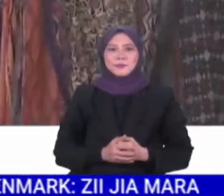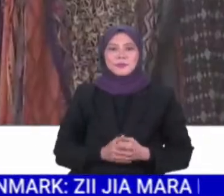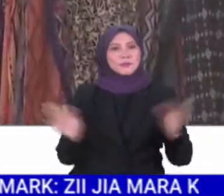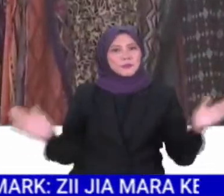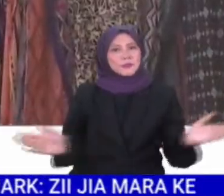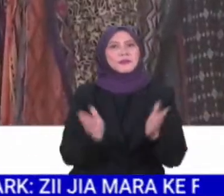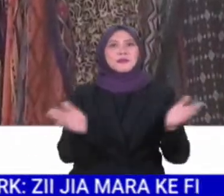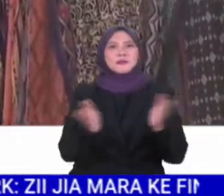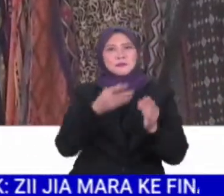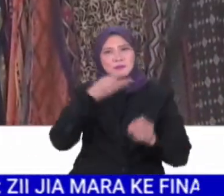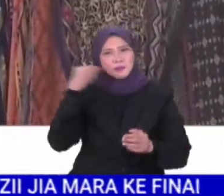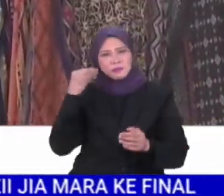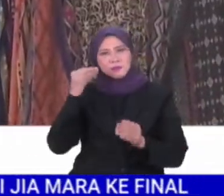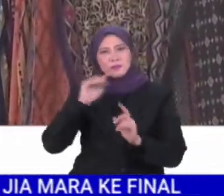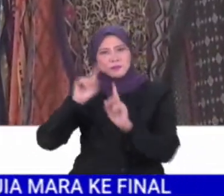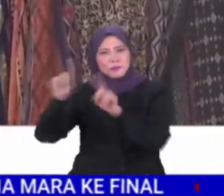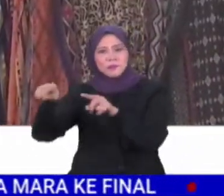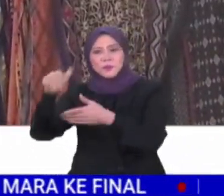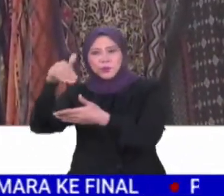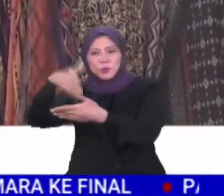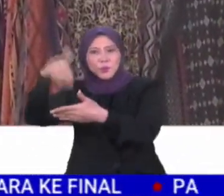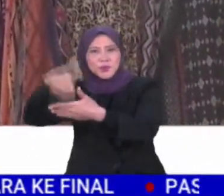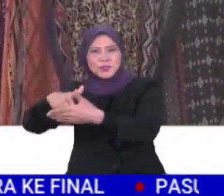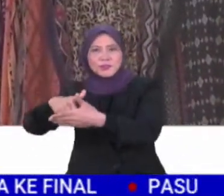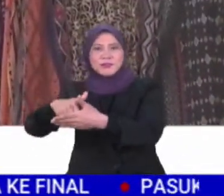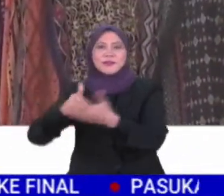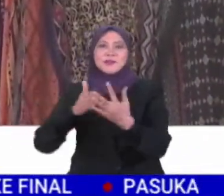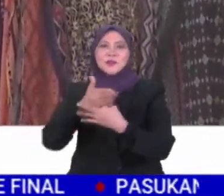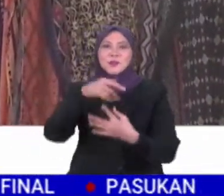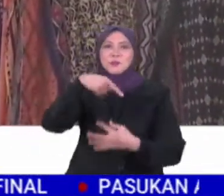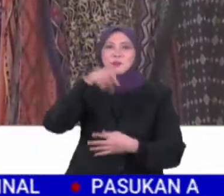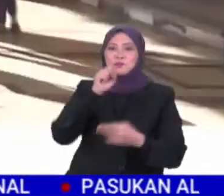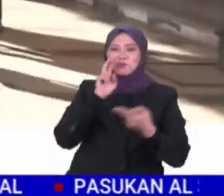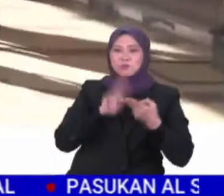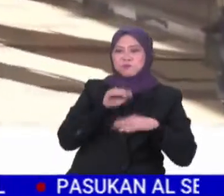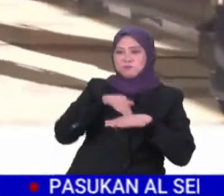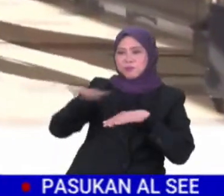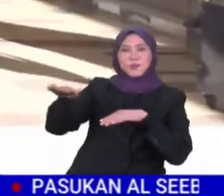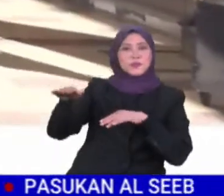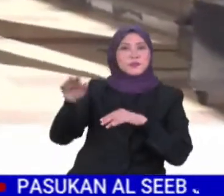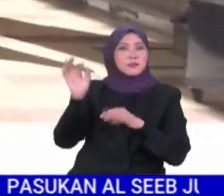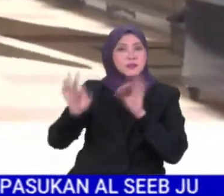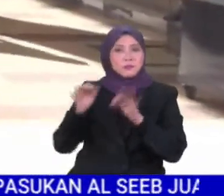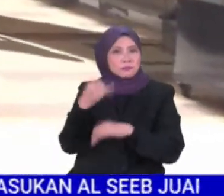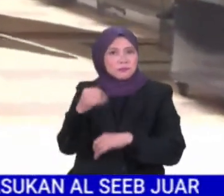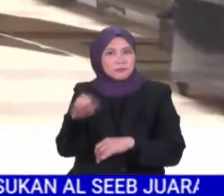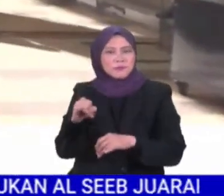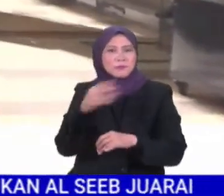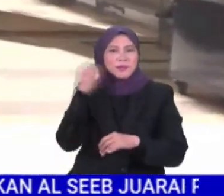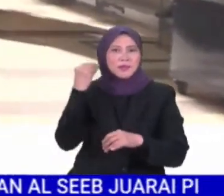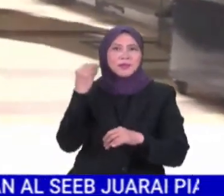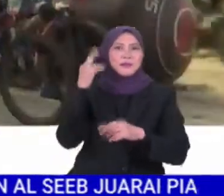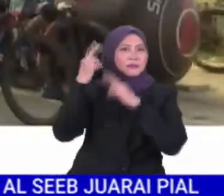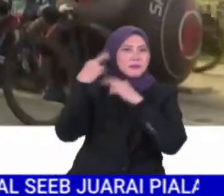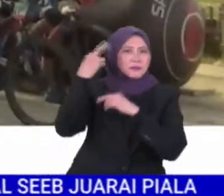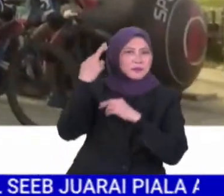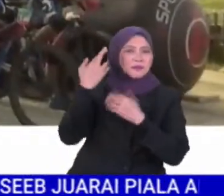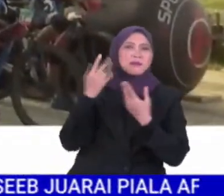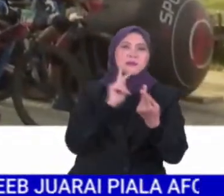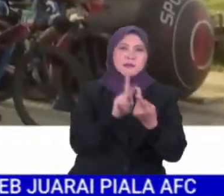digalakkan untuk pulang dan mengundi namun boleh mengundi melalui pos Ki dan yang tidak dapat balik atas sebab-sebab tertentu